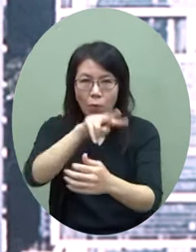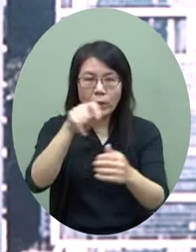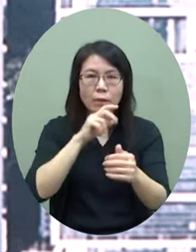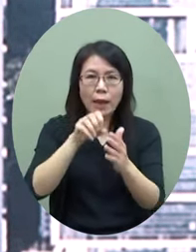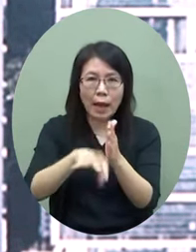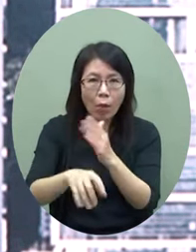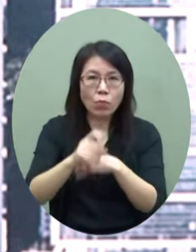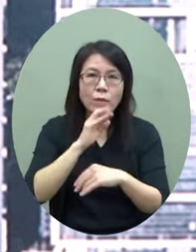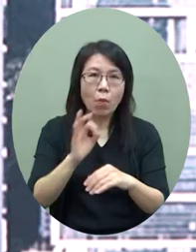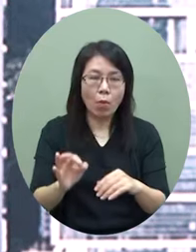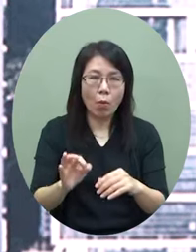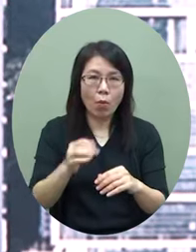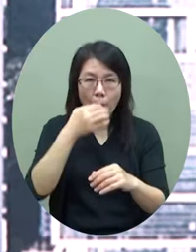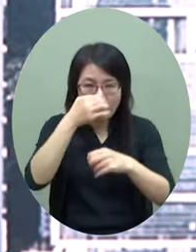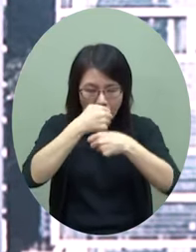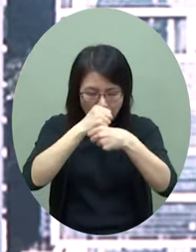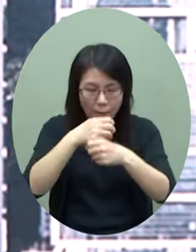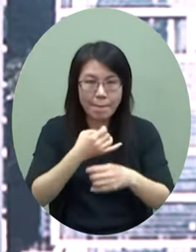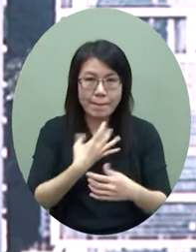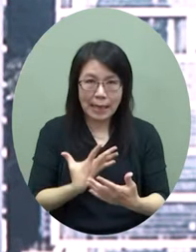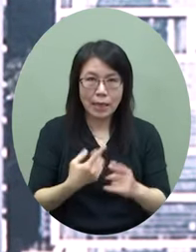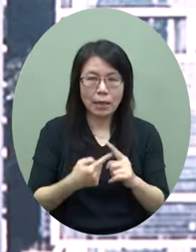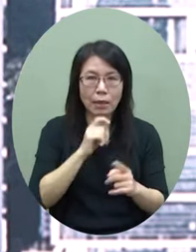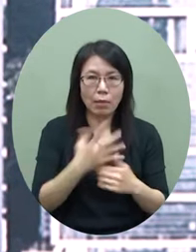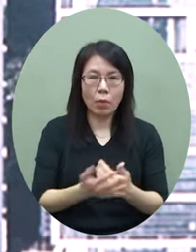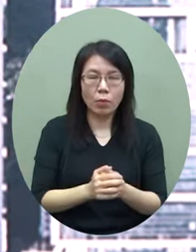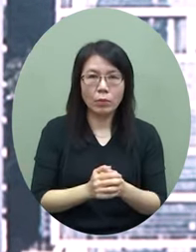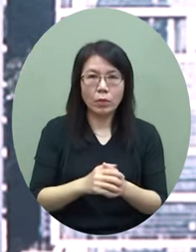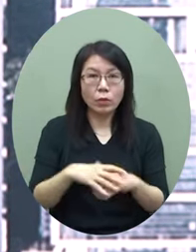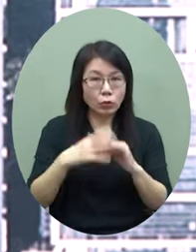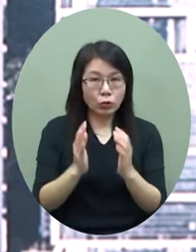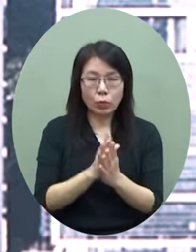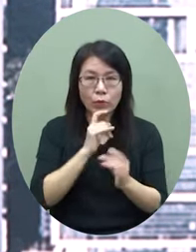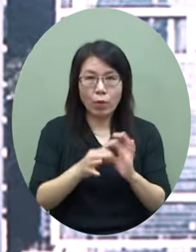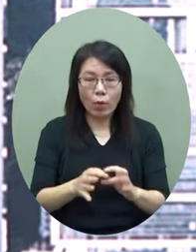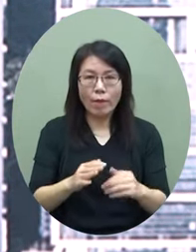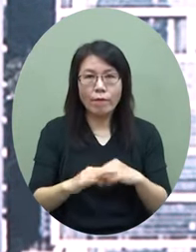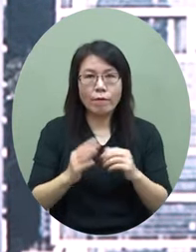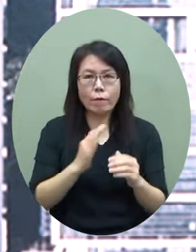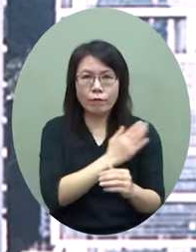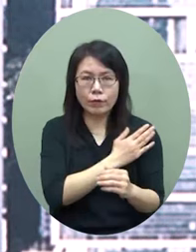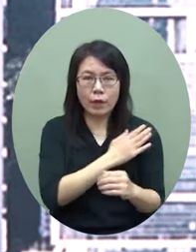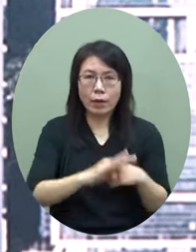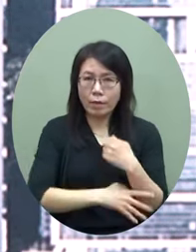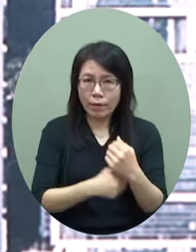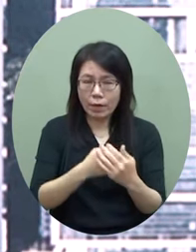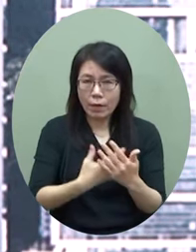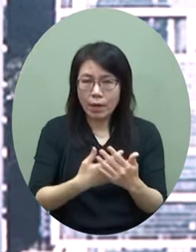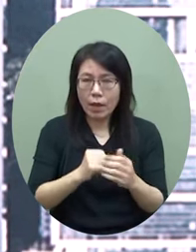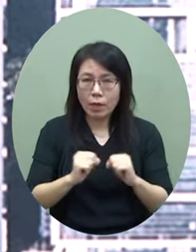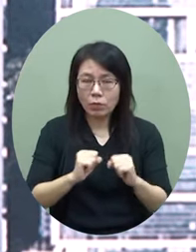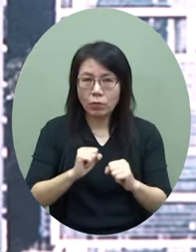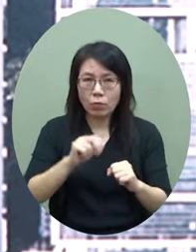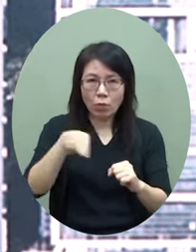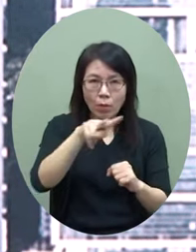了未接受強制檢測的居民所有相關的執法行動一共是找到有200